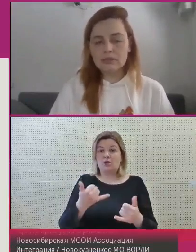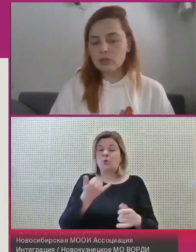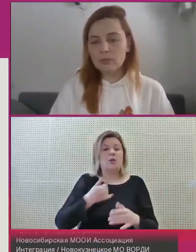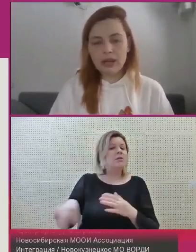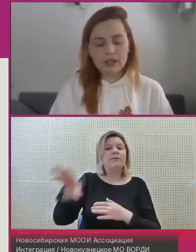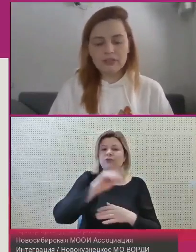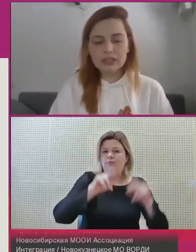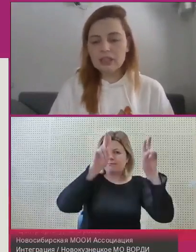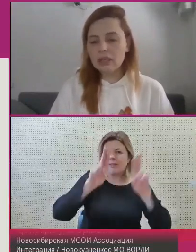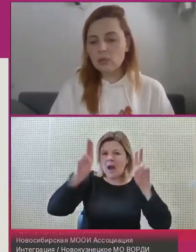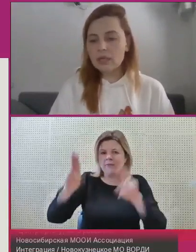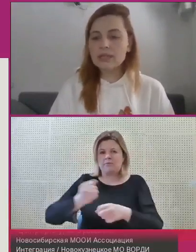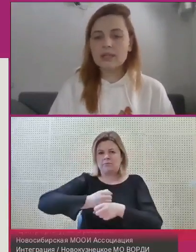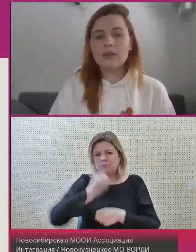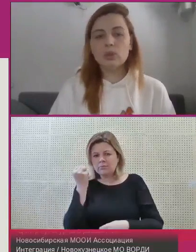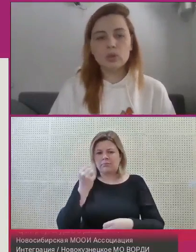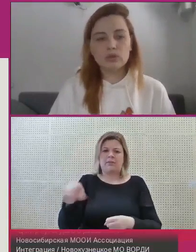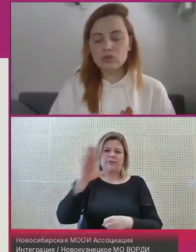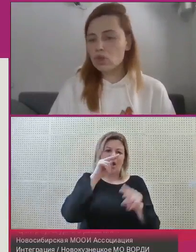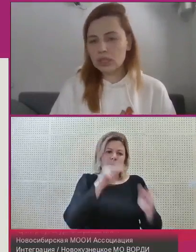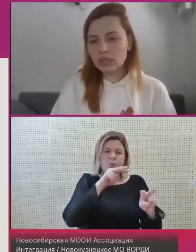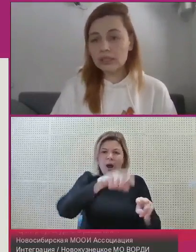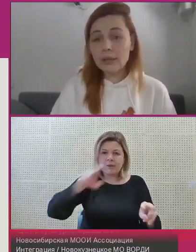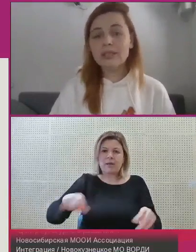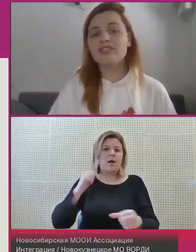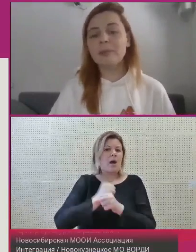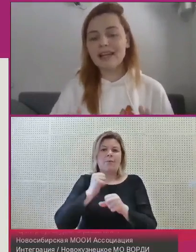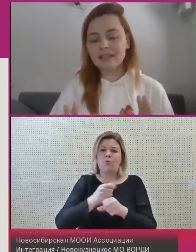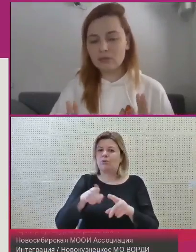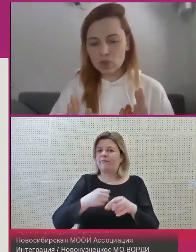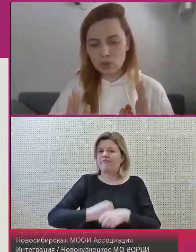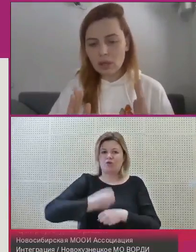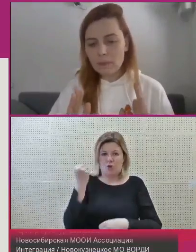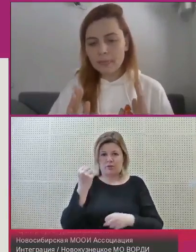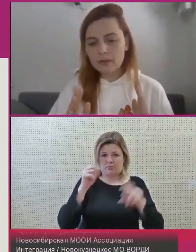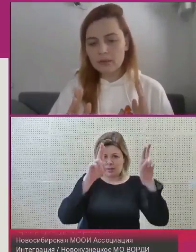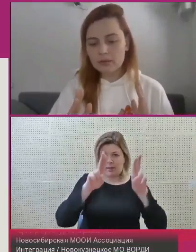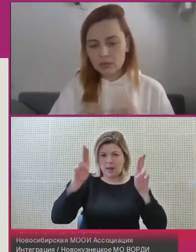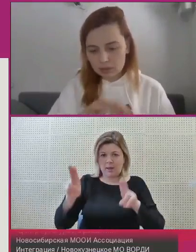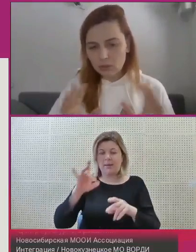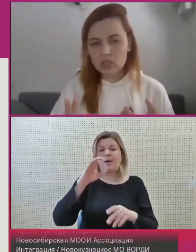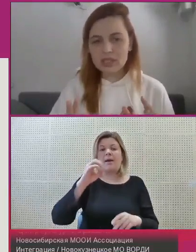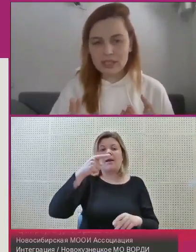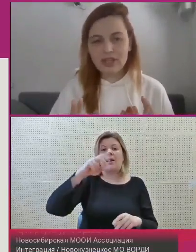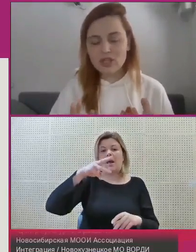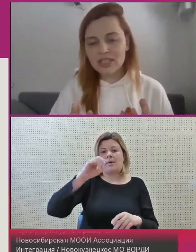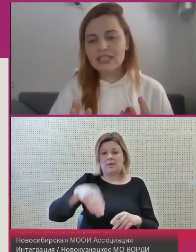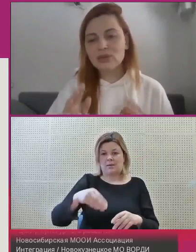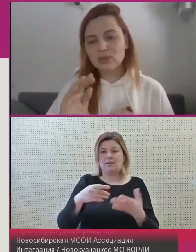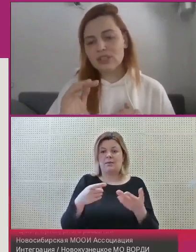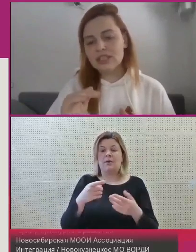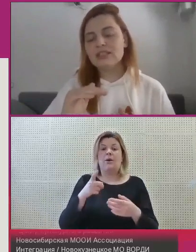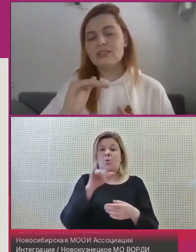у нас все в правилах. Все кураторы работают в жестких регламентах в плане того, что у них творческая